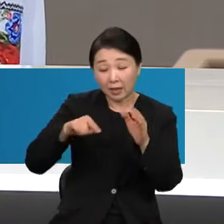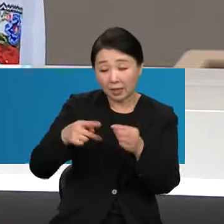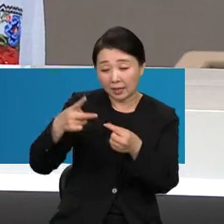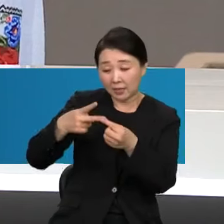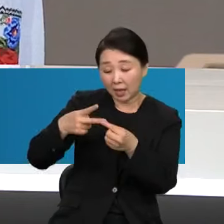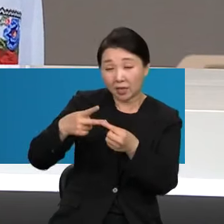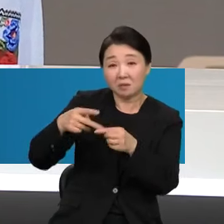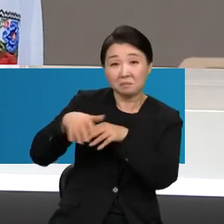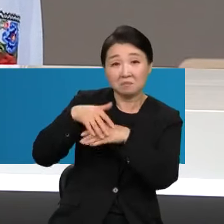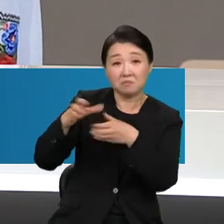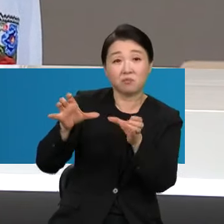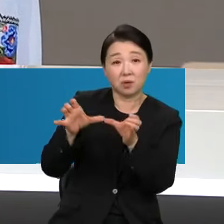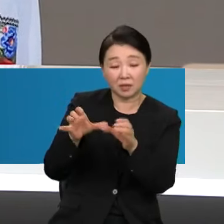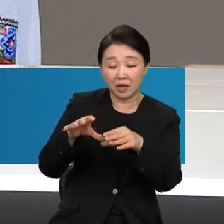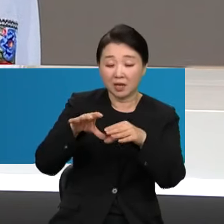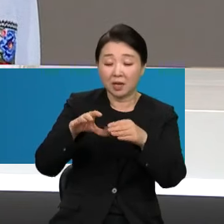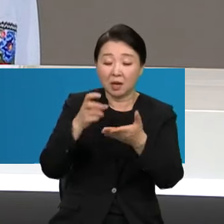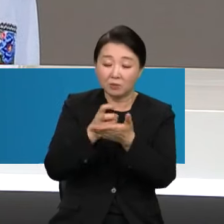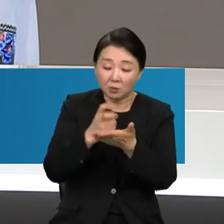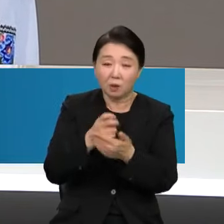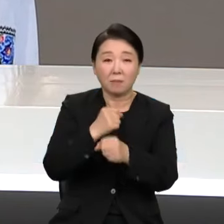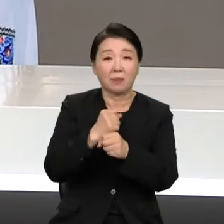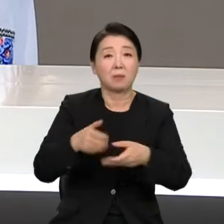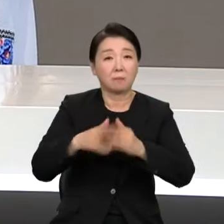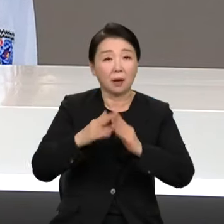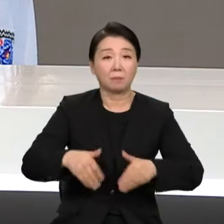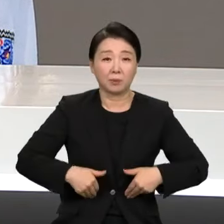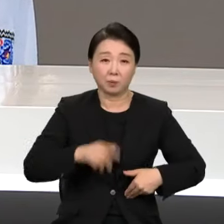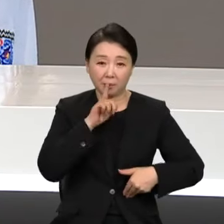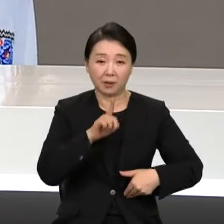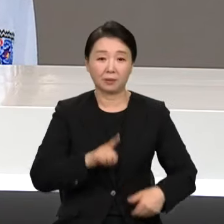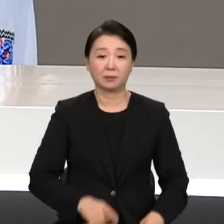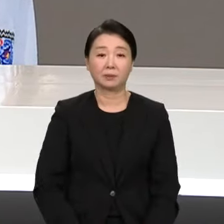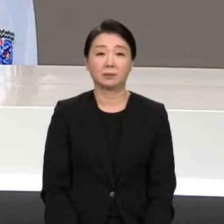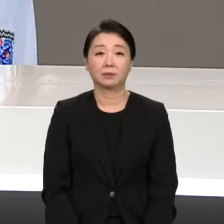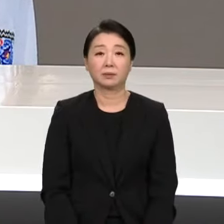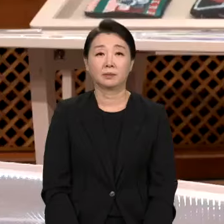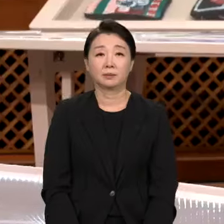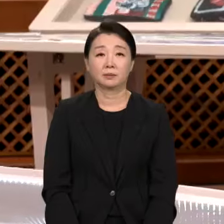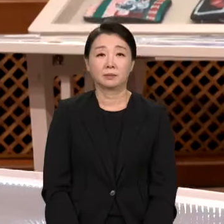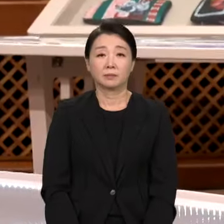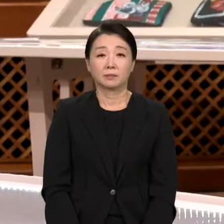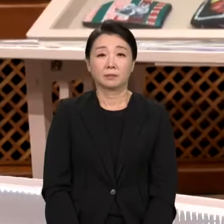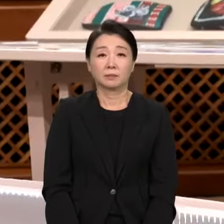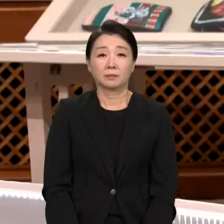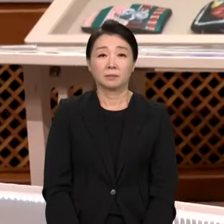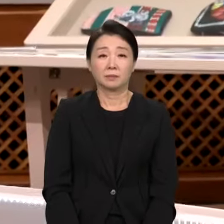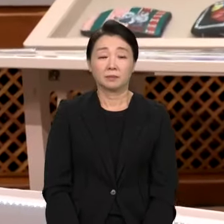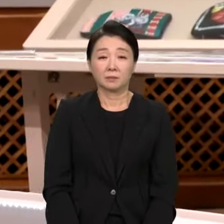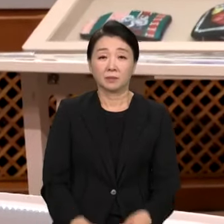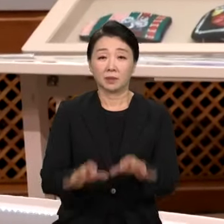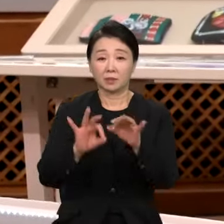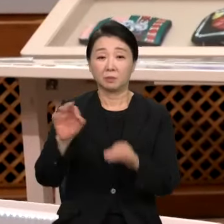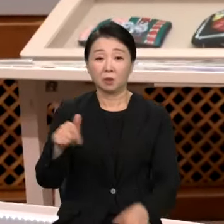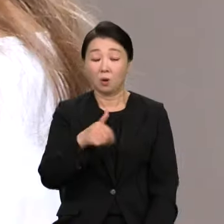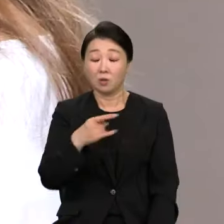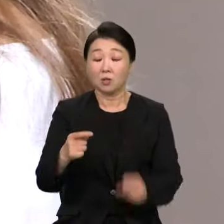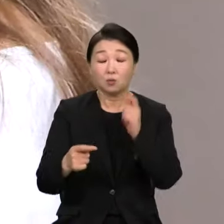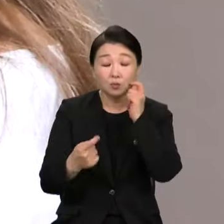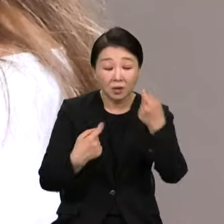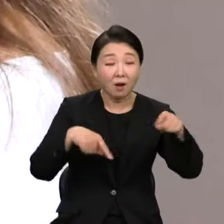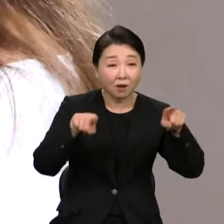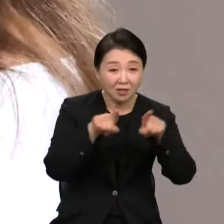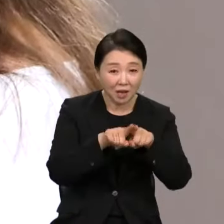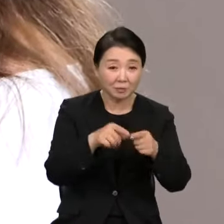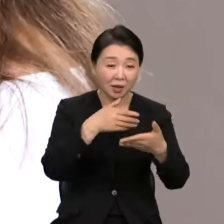같은 제도적인 대책이 있어야 한다는 목소리가 나옵니다 강희현 기자입니다 김건희 여사가 우크라이나 어린이와